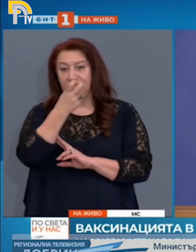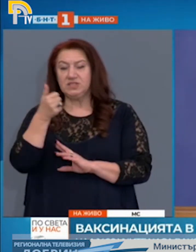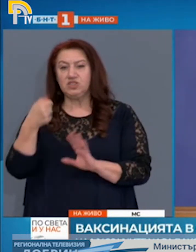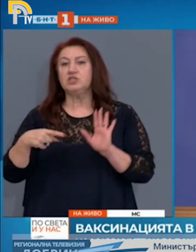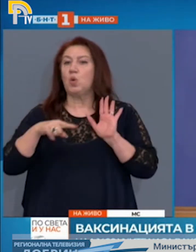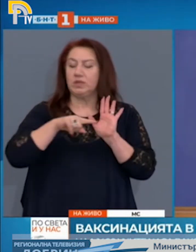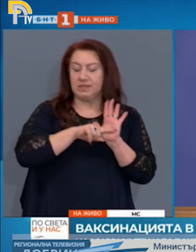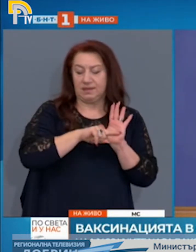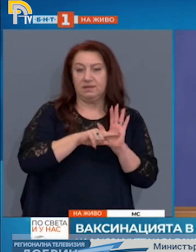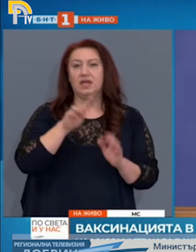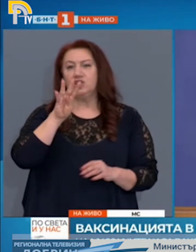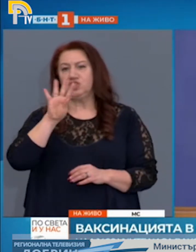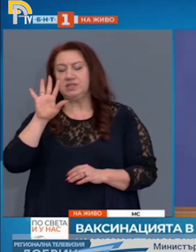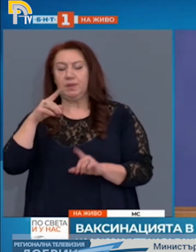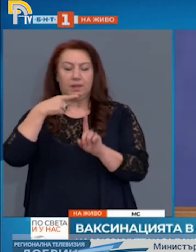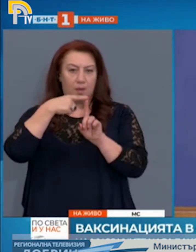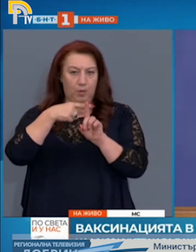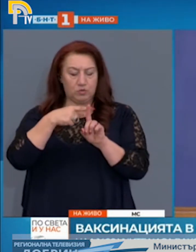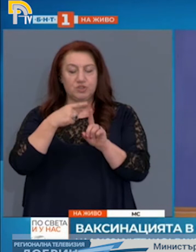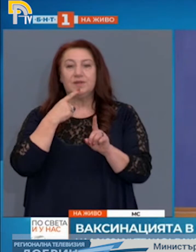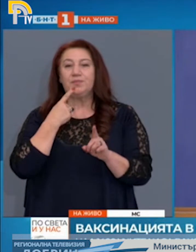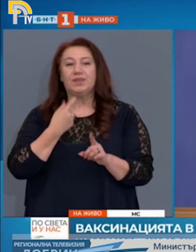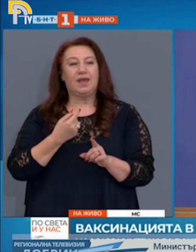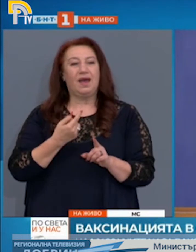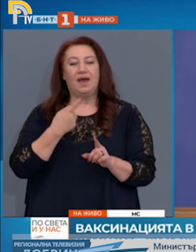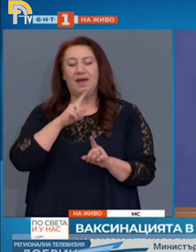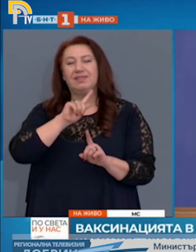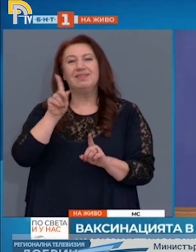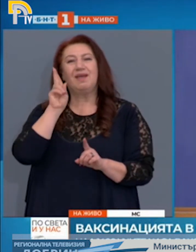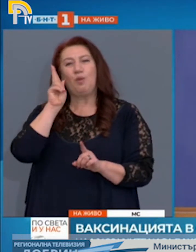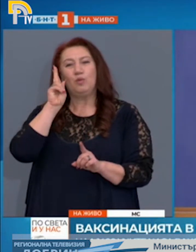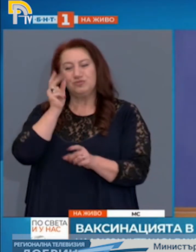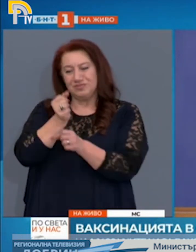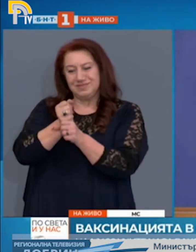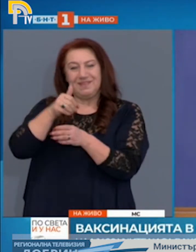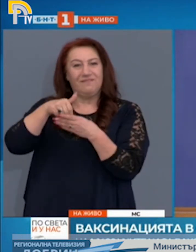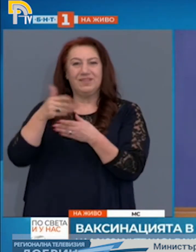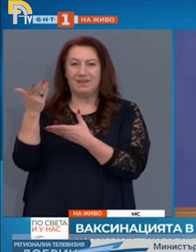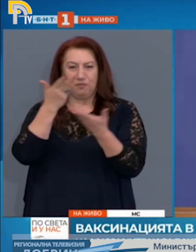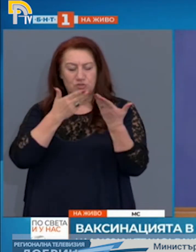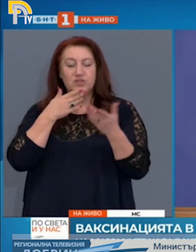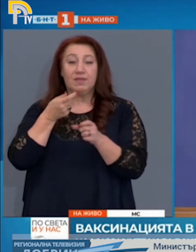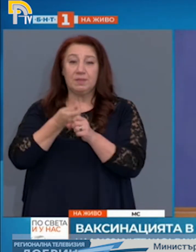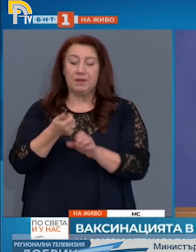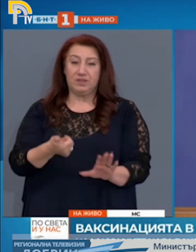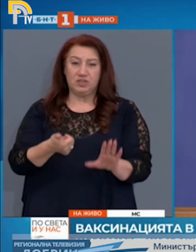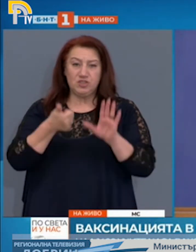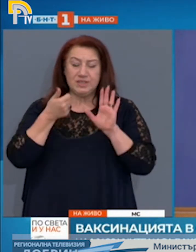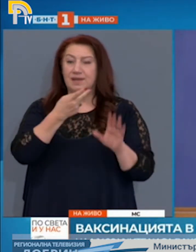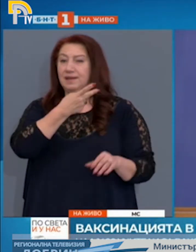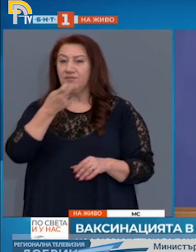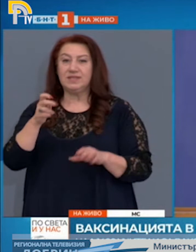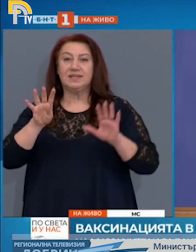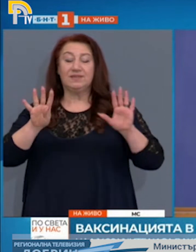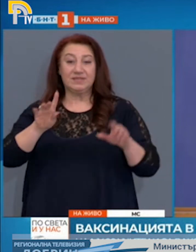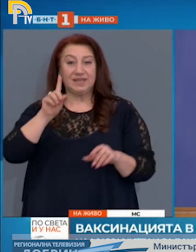са положителни. На помощния персонал, непедалогически персонал, са направени 6,291